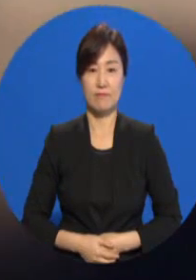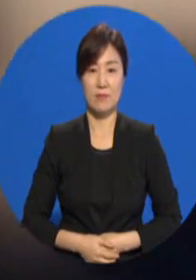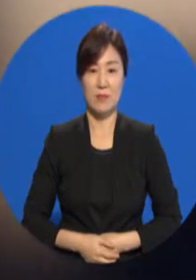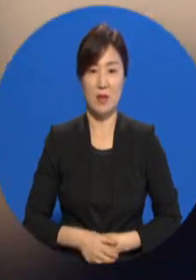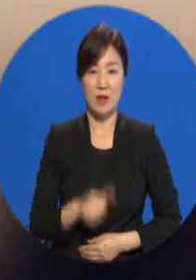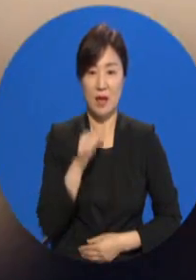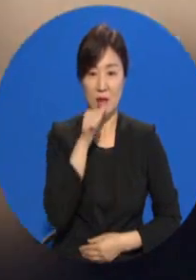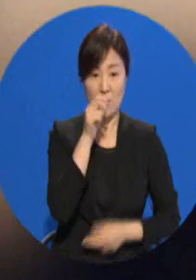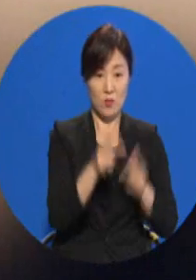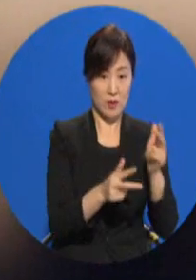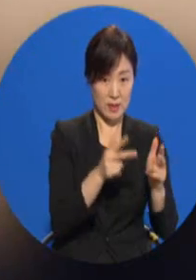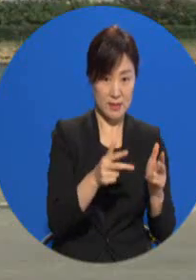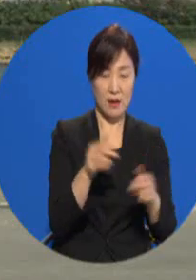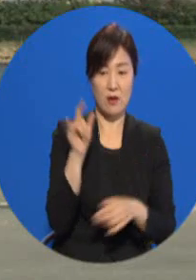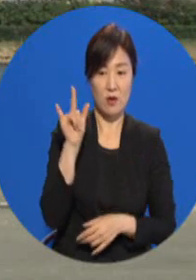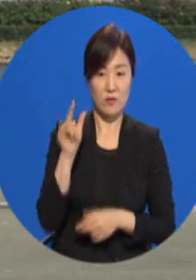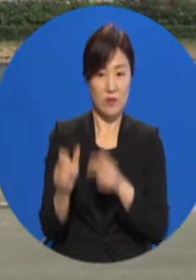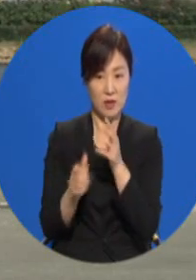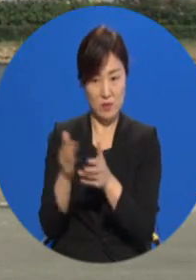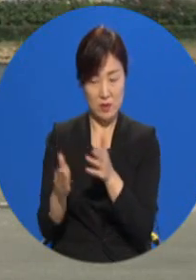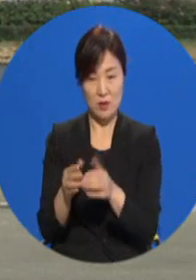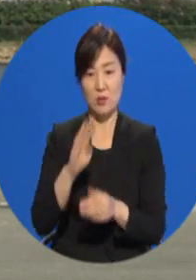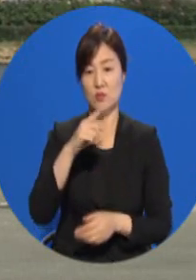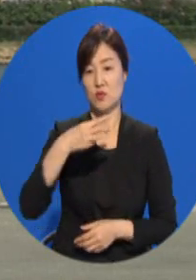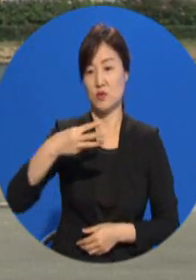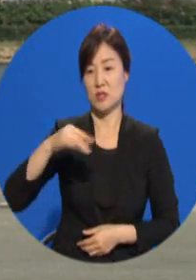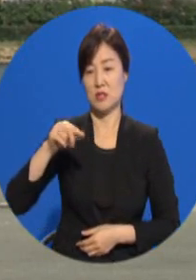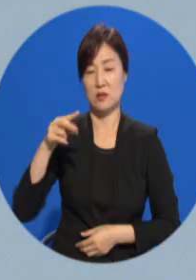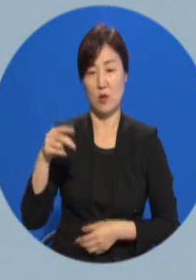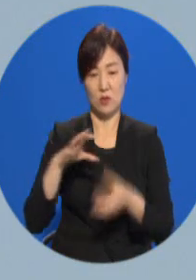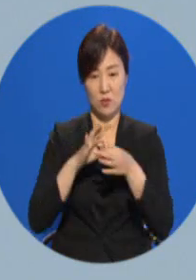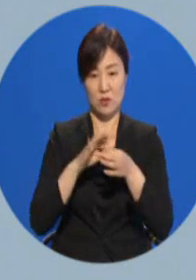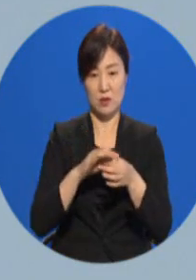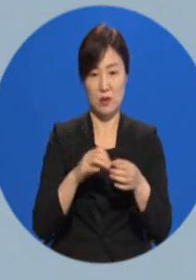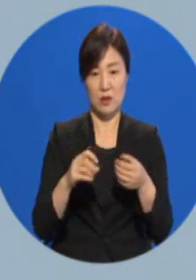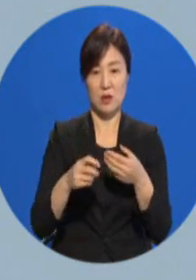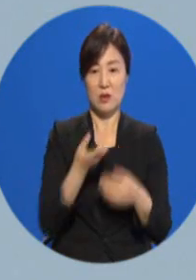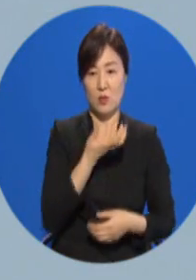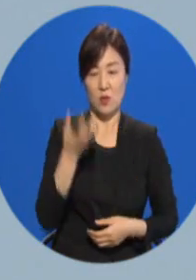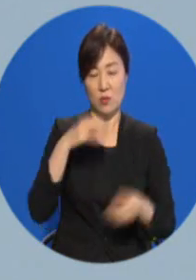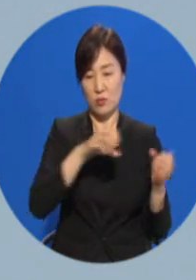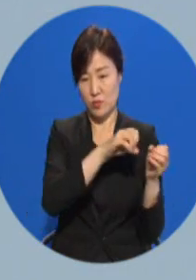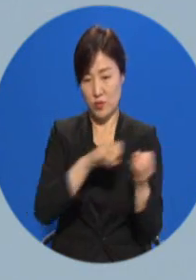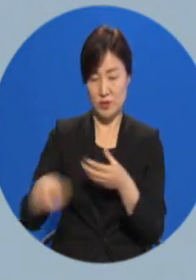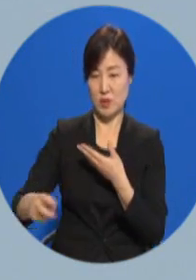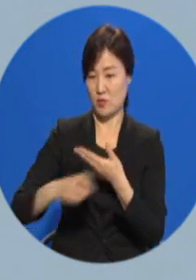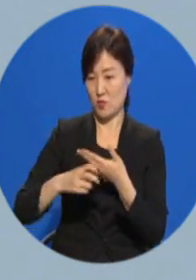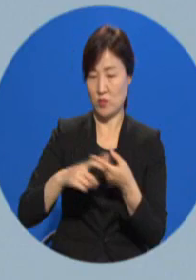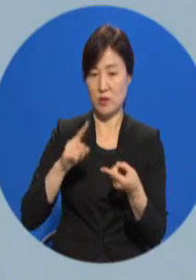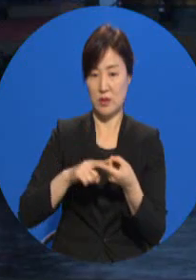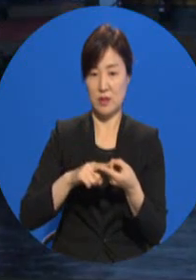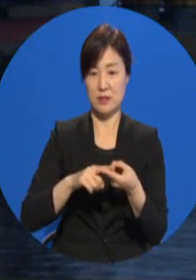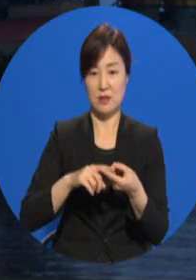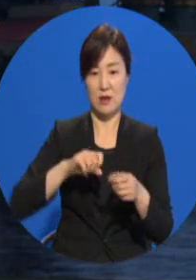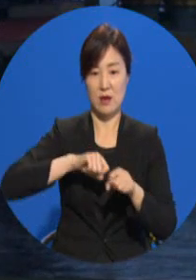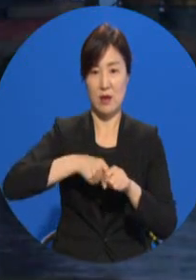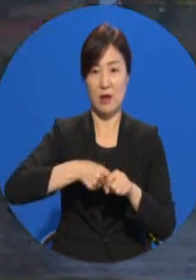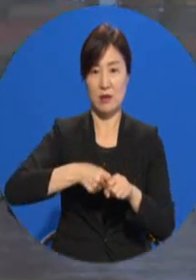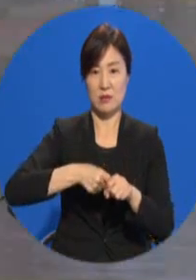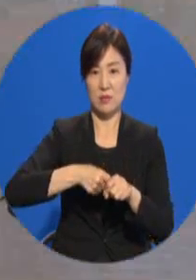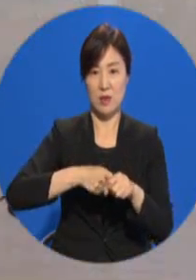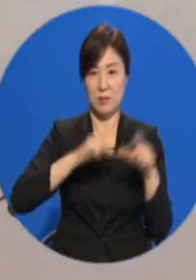포스코와 현대제철은 올 한 해 브리더를 통한 대기오염물질 무단 배출로 조업정지 행정처분을 받는 등 큰 논란을